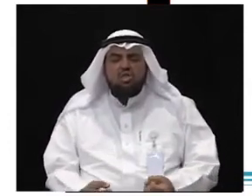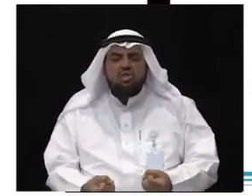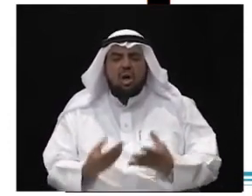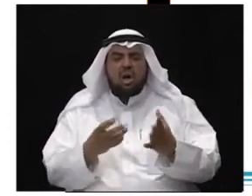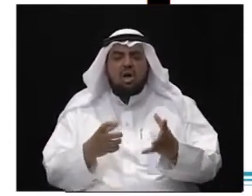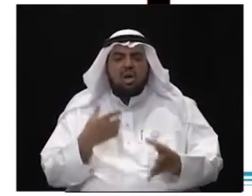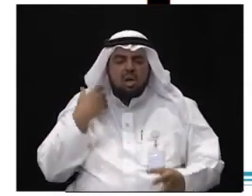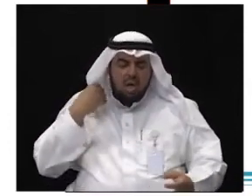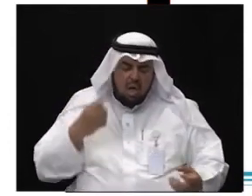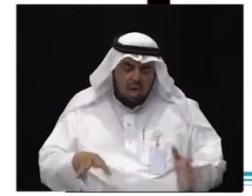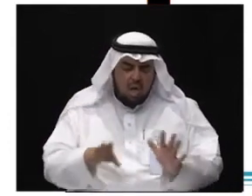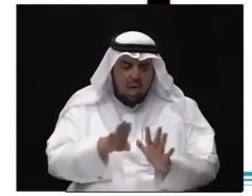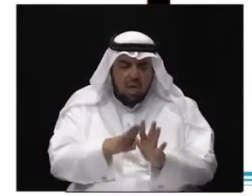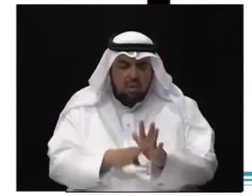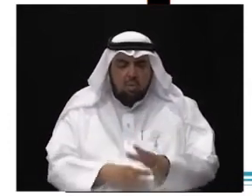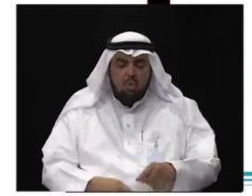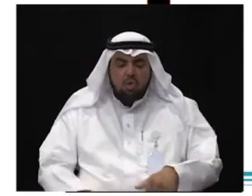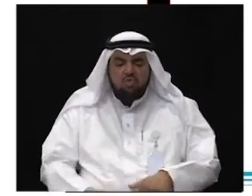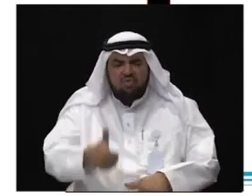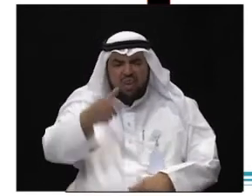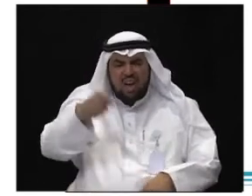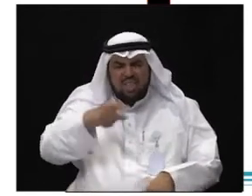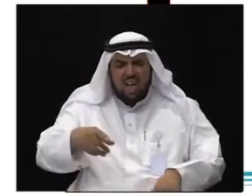تجربة التطبيق واكتشاف الأخطاء.